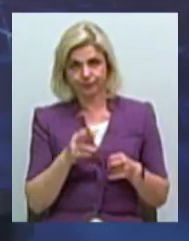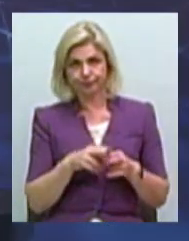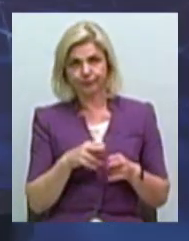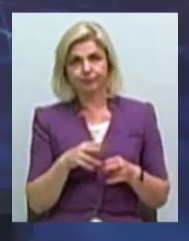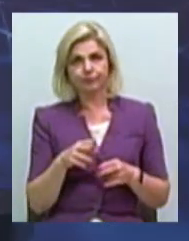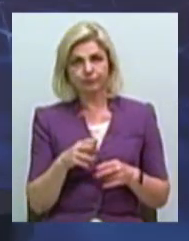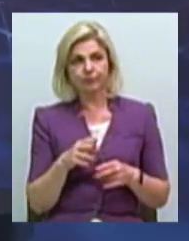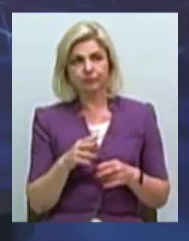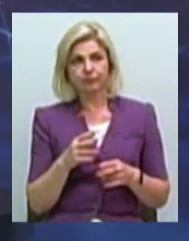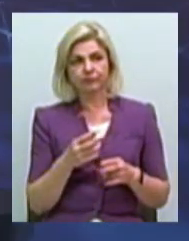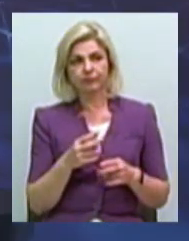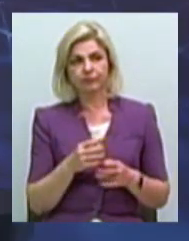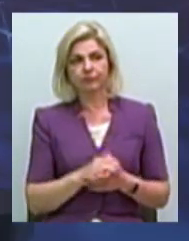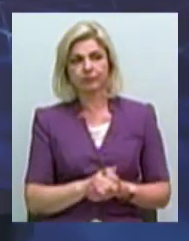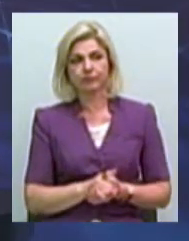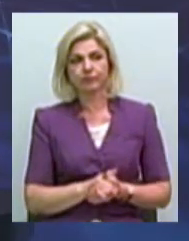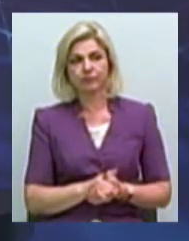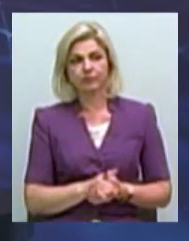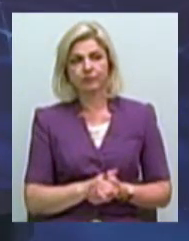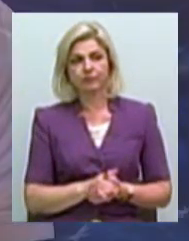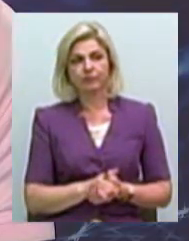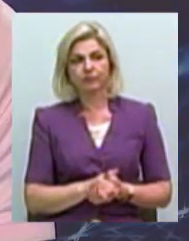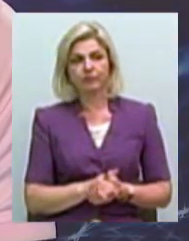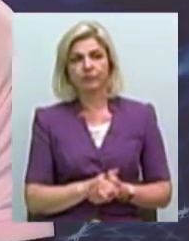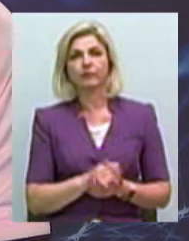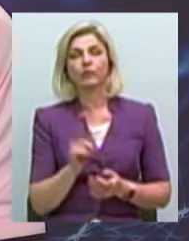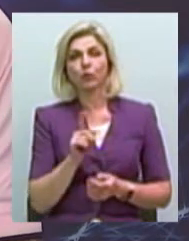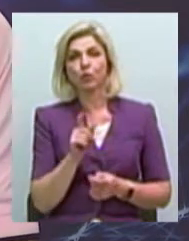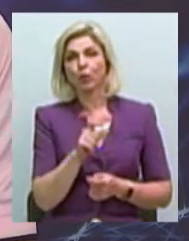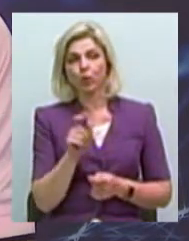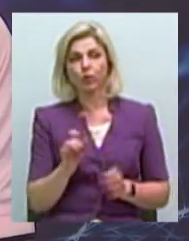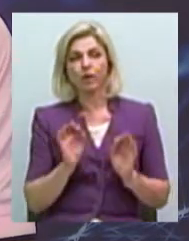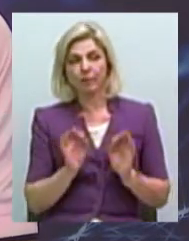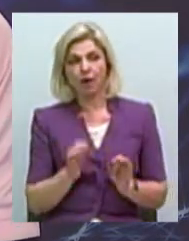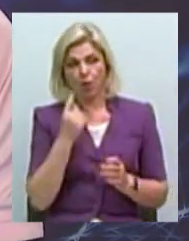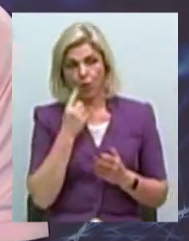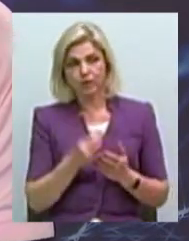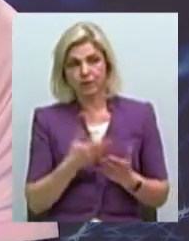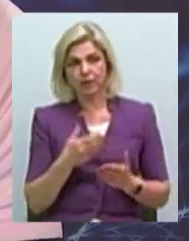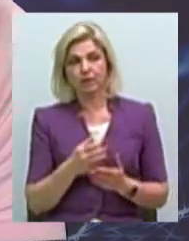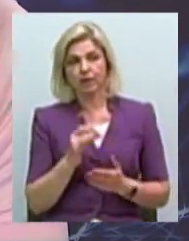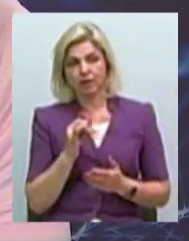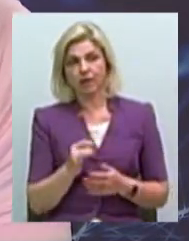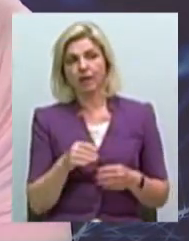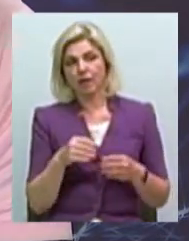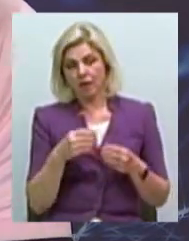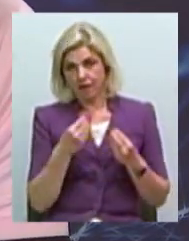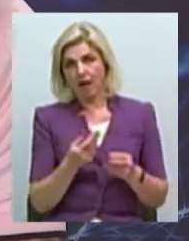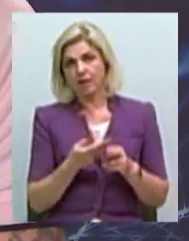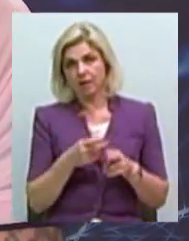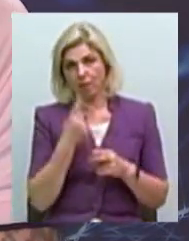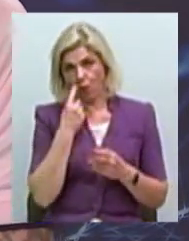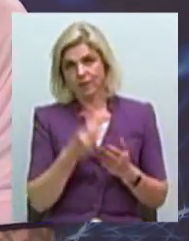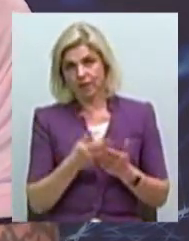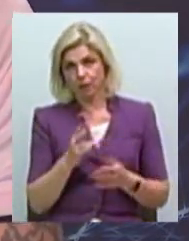всеобщее обозрение, вот выставил на всеобщее обозрение эту ситуацию, чтобы люди субъективно, объективно могли оценить и тоже дать ему тому оценку. Вот